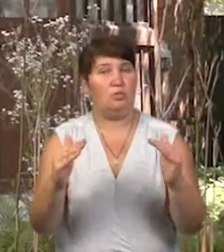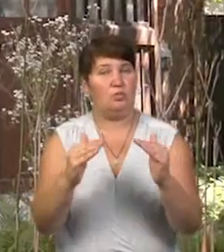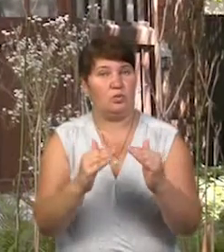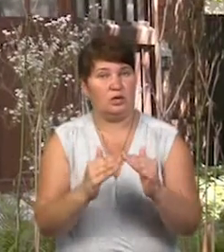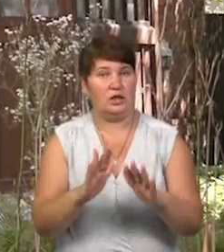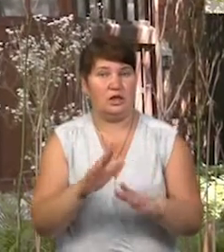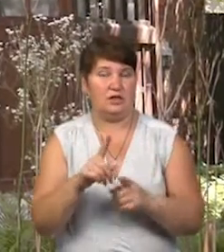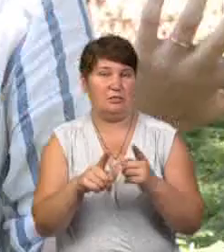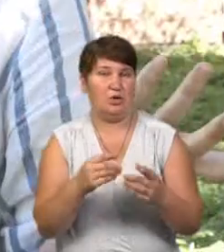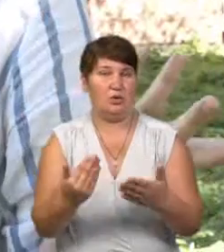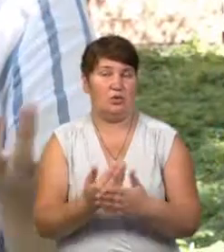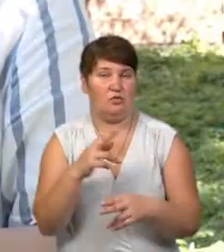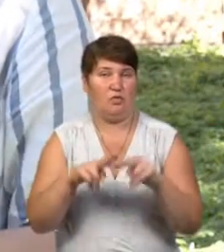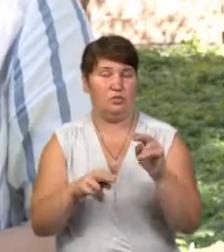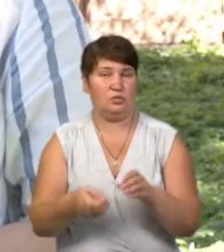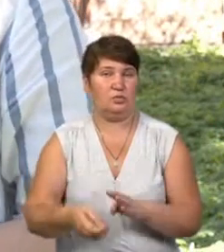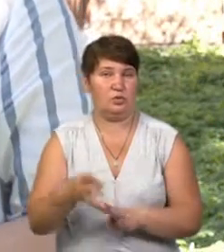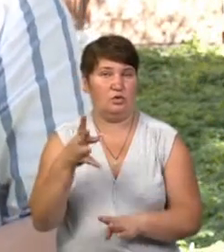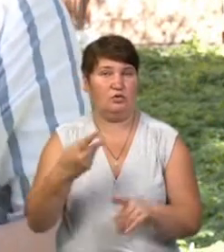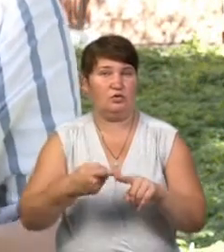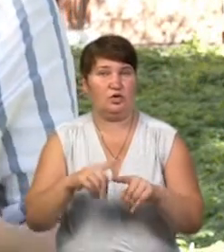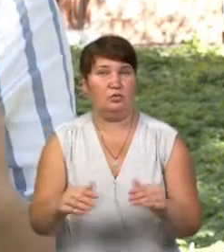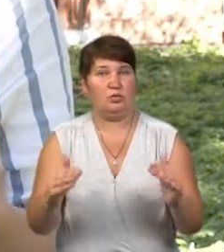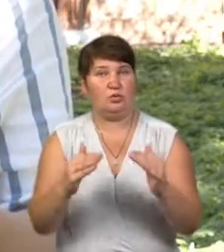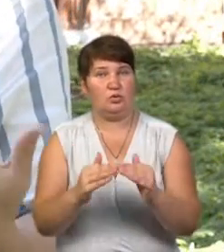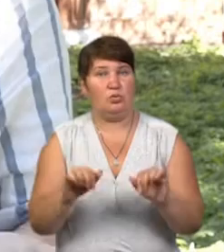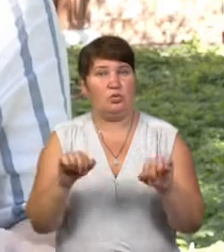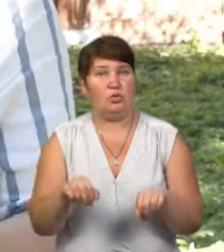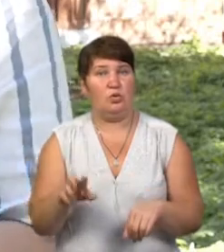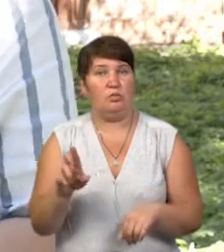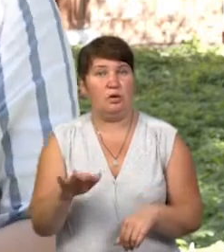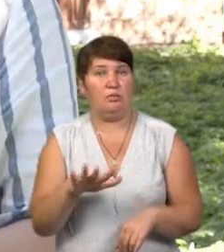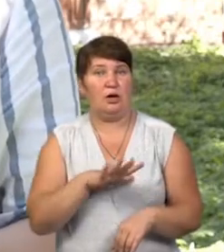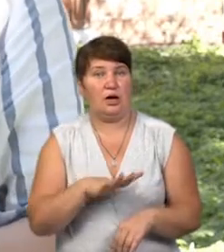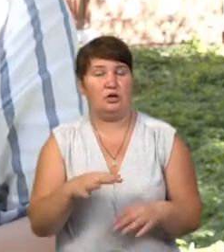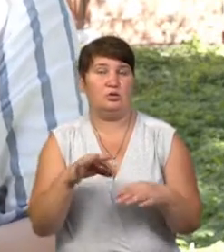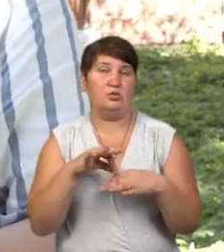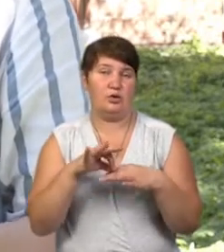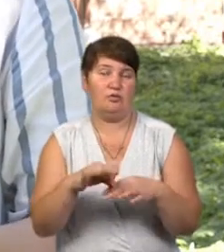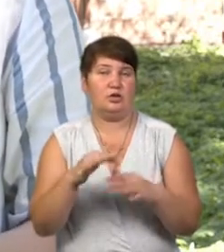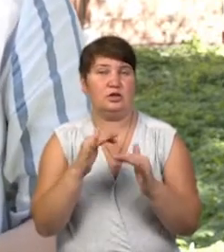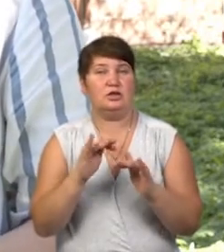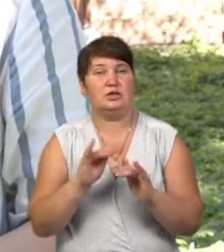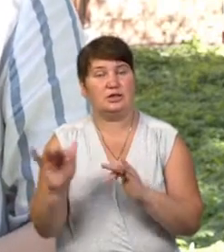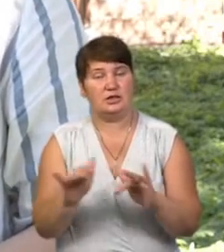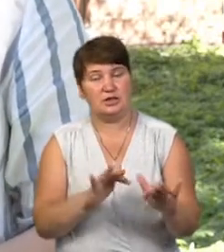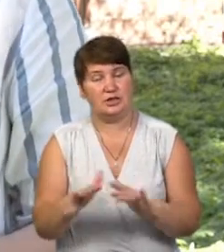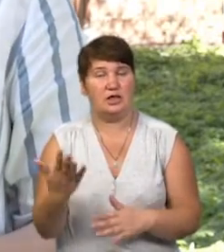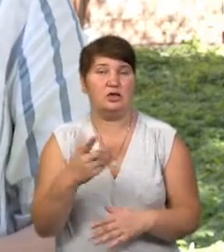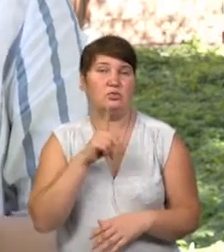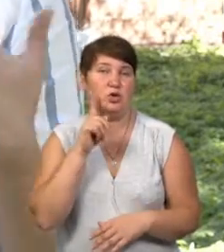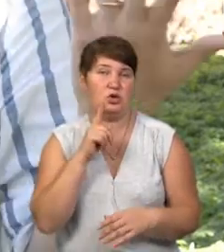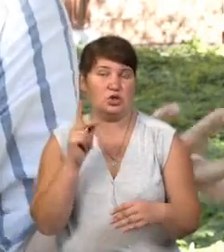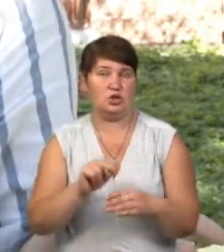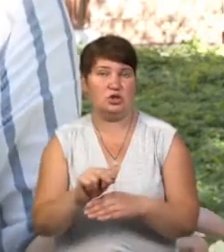замінили новобудовою. У цьому будинку могло би дуже багато відбуватися різних дійств, зокрема, якісь молодіжні навчання.